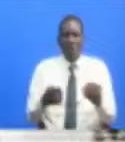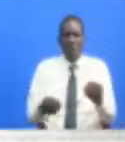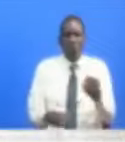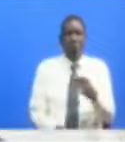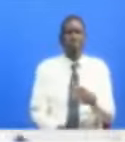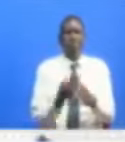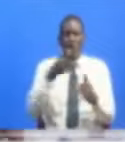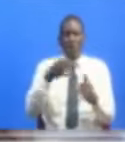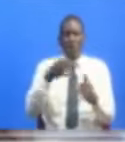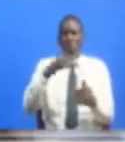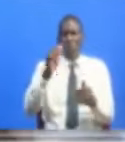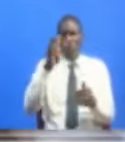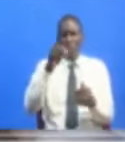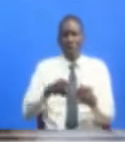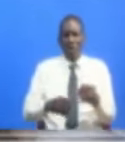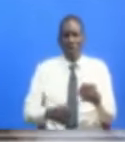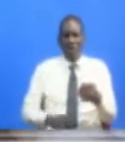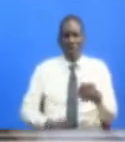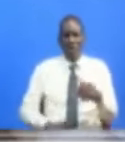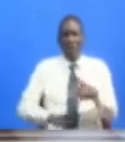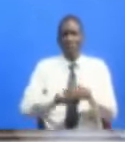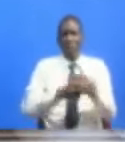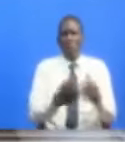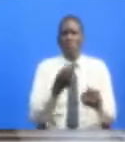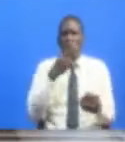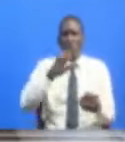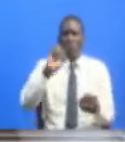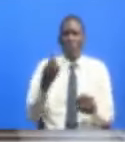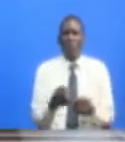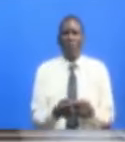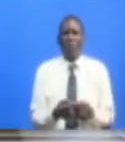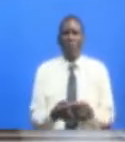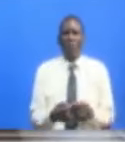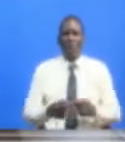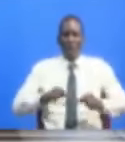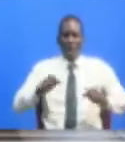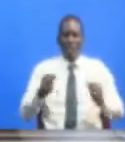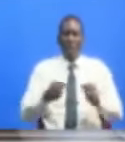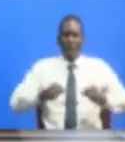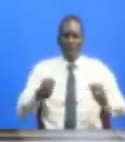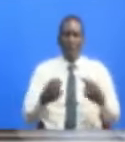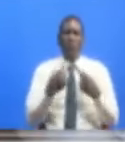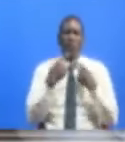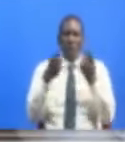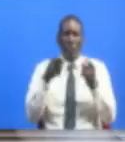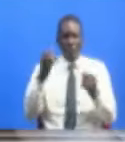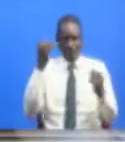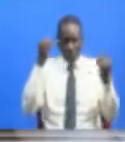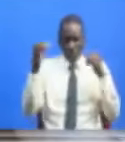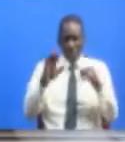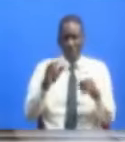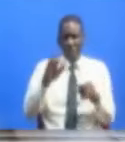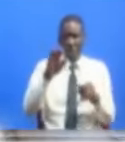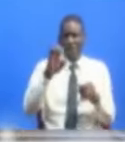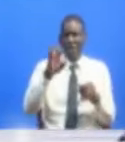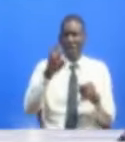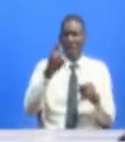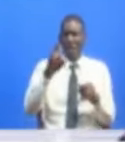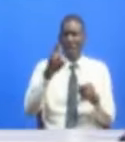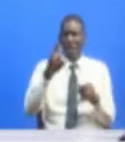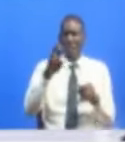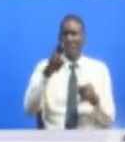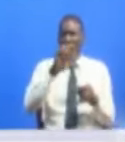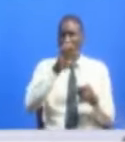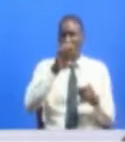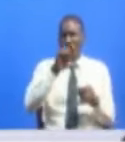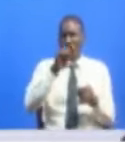Hussein Mohamed aliyetoa ufadhili wa shilingi 200,000. I'm very delighted to announce this initiative by Extreme Sports today, where